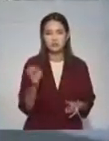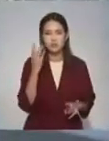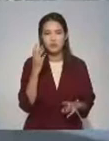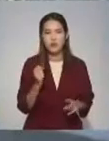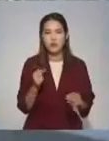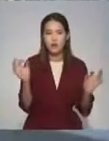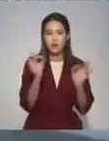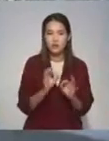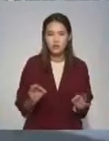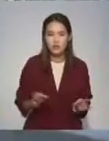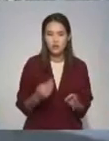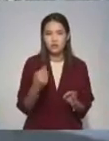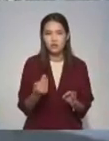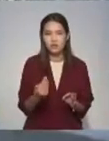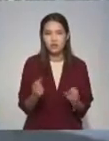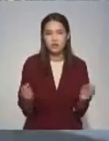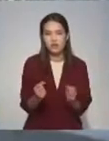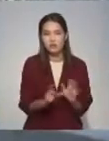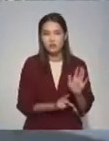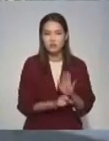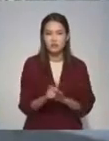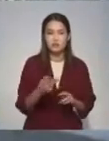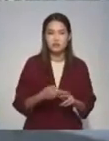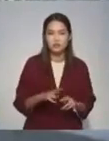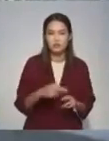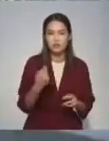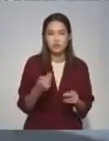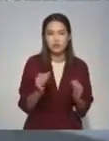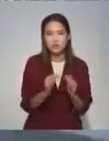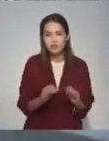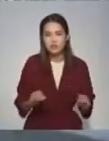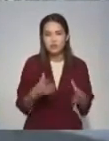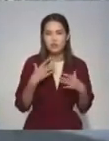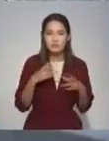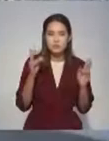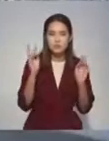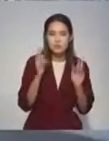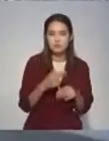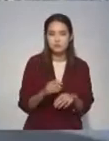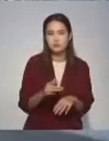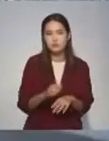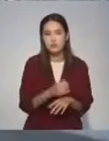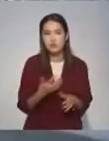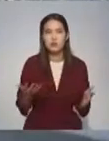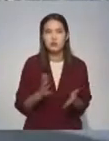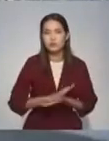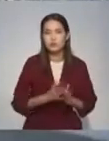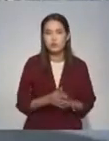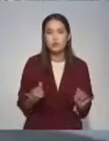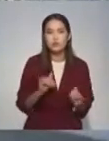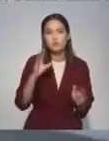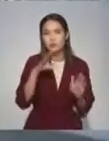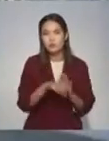Ал күз келіп, қара суық басталғаннан кейін, олардың қарасын бұл маңнан байқамайда қаласын. Қайда жүріп, қайда